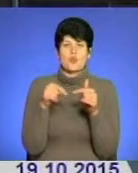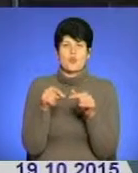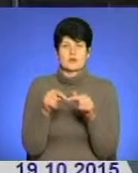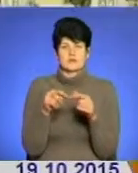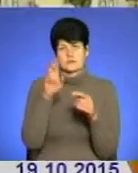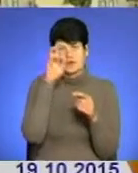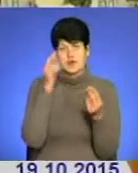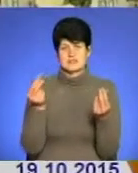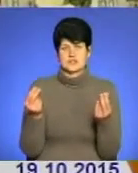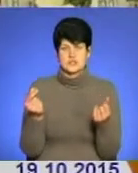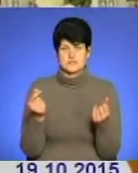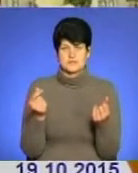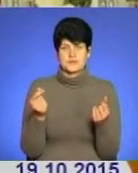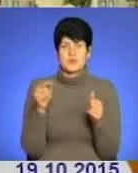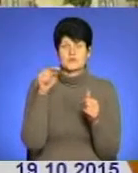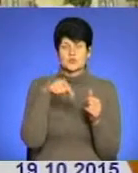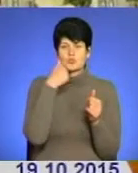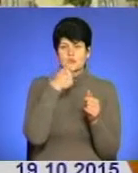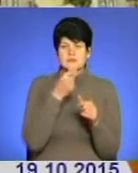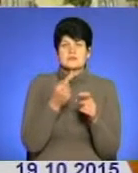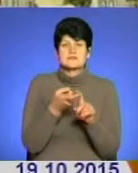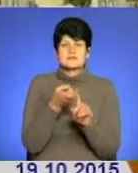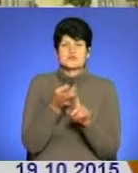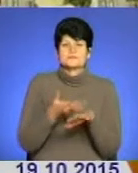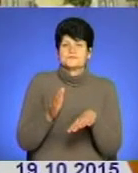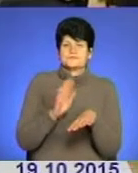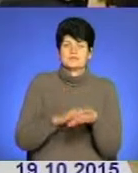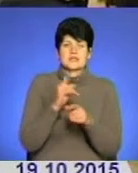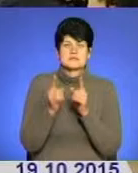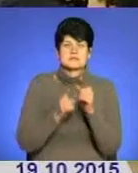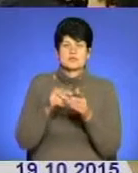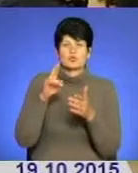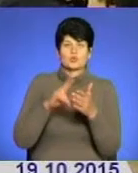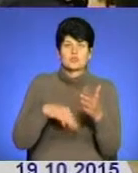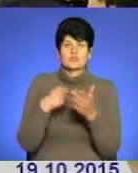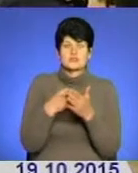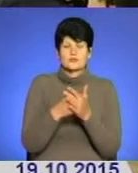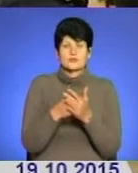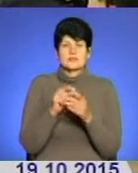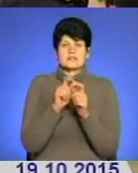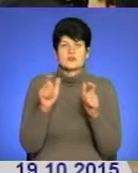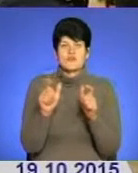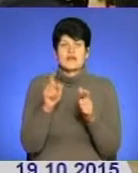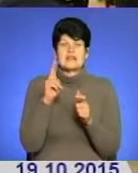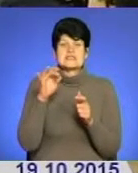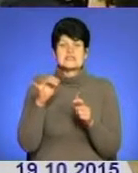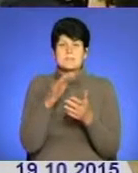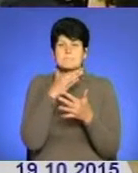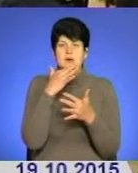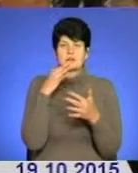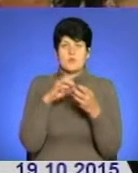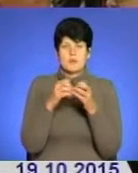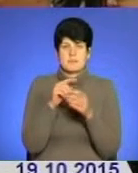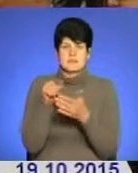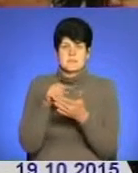казначейства. Цього року через суттєві зміни до бюджетного та податкового законодавства у казначею виникає багато проблемних